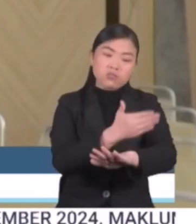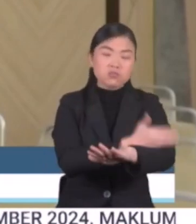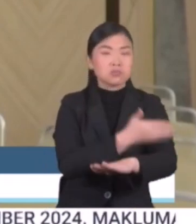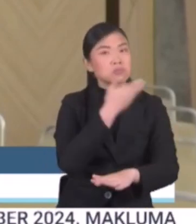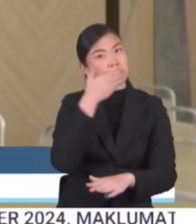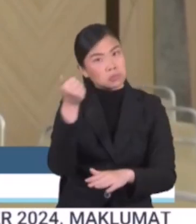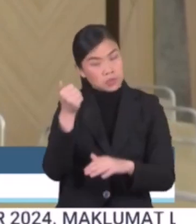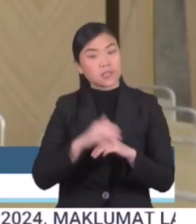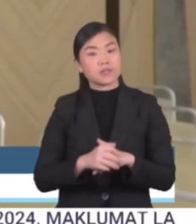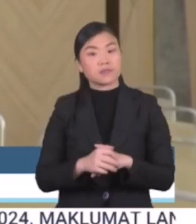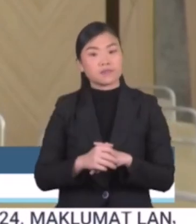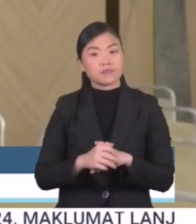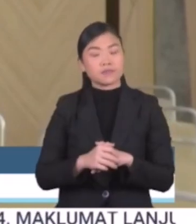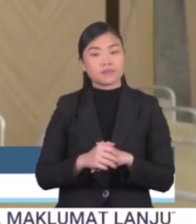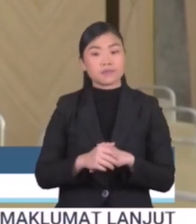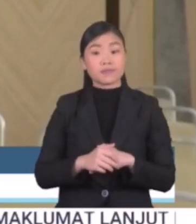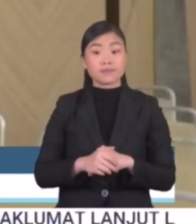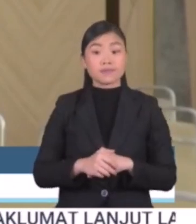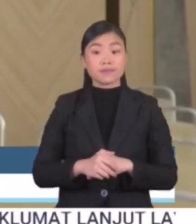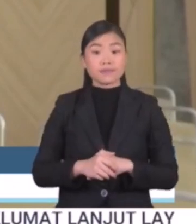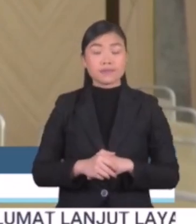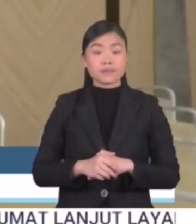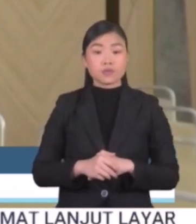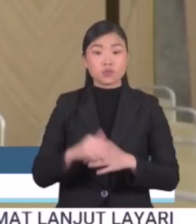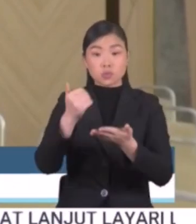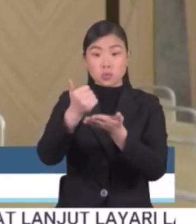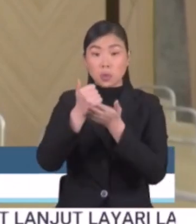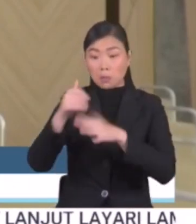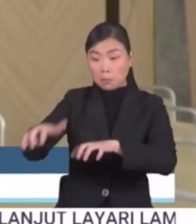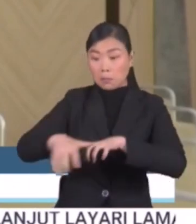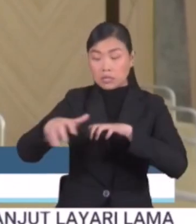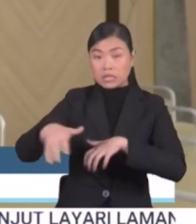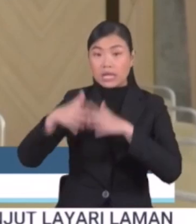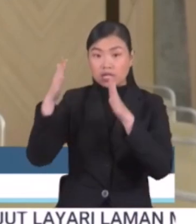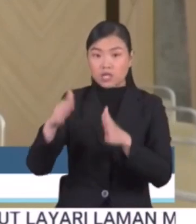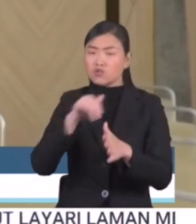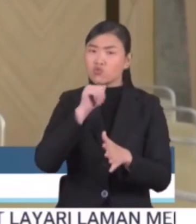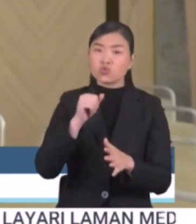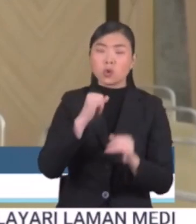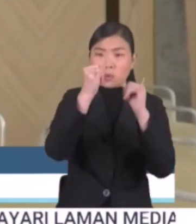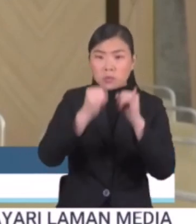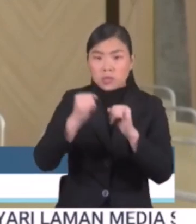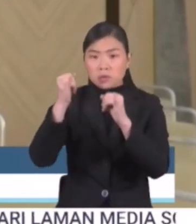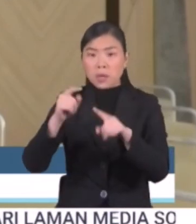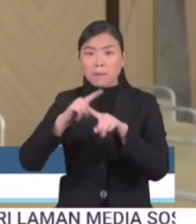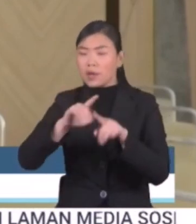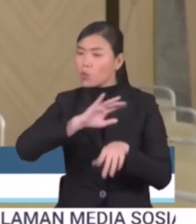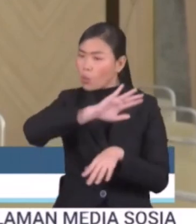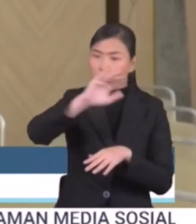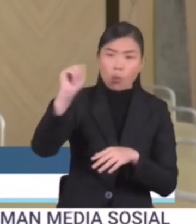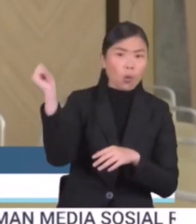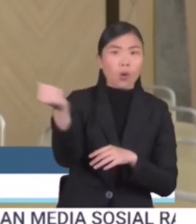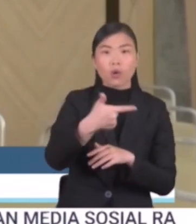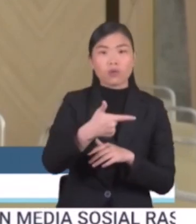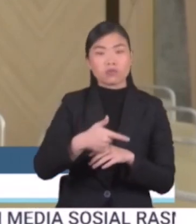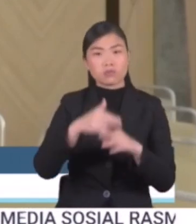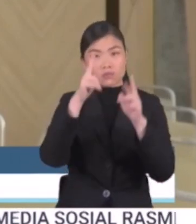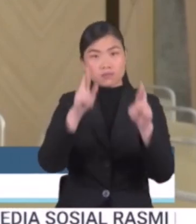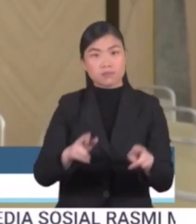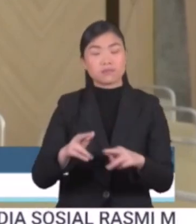betul Dan jalan-jalan Ladang untuk bantu Pak Tani ha bukan individu untuk Pak Tani kesemua pada rakyat